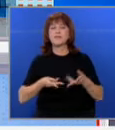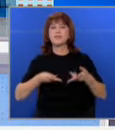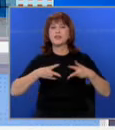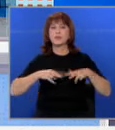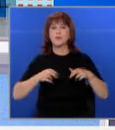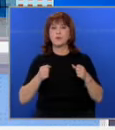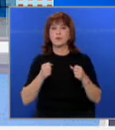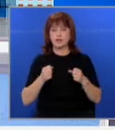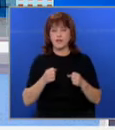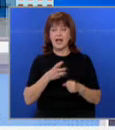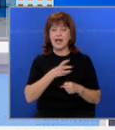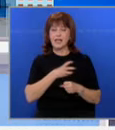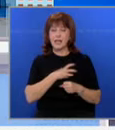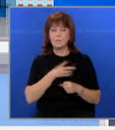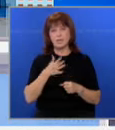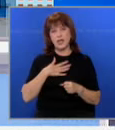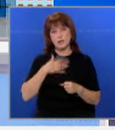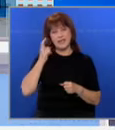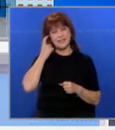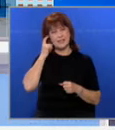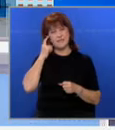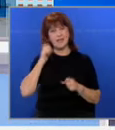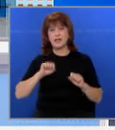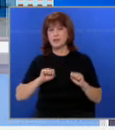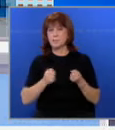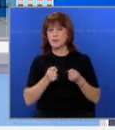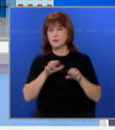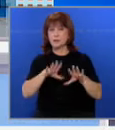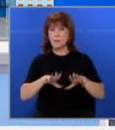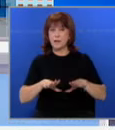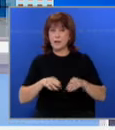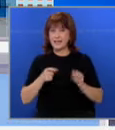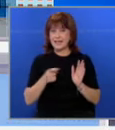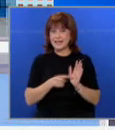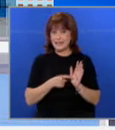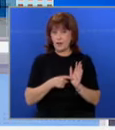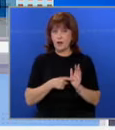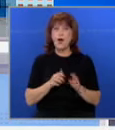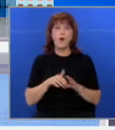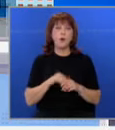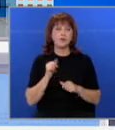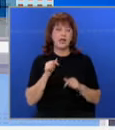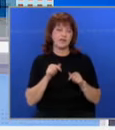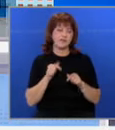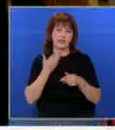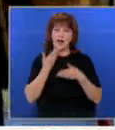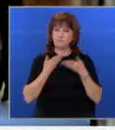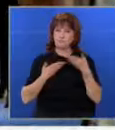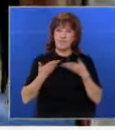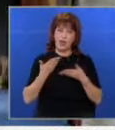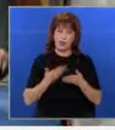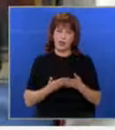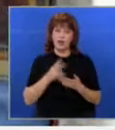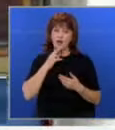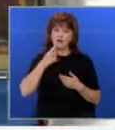изразявали съмнения относно прибързаното приемане на закони, предлагани от ПП. Отказват такъв тип диалог.